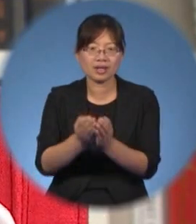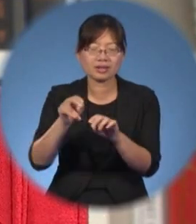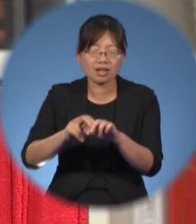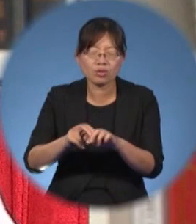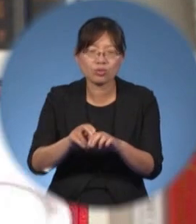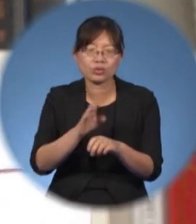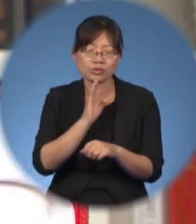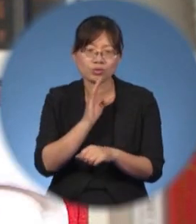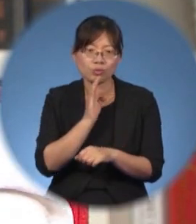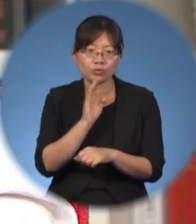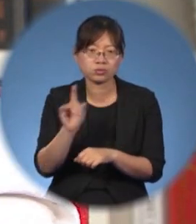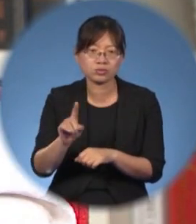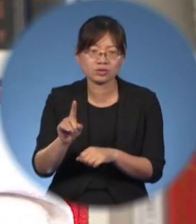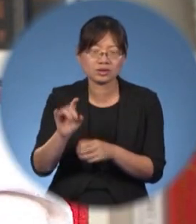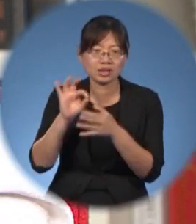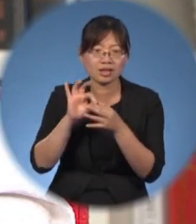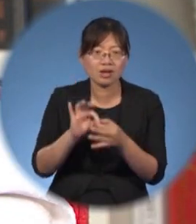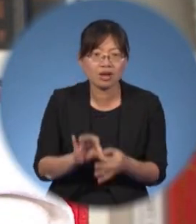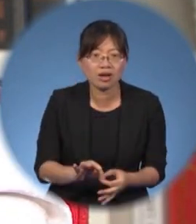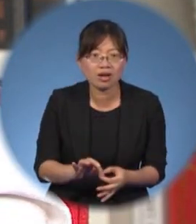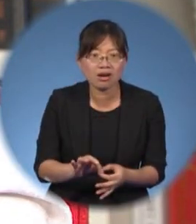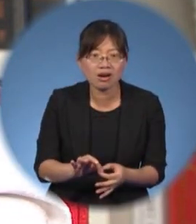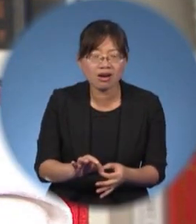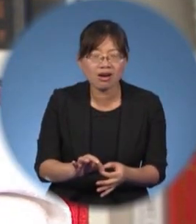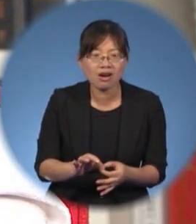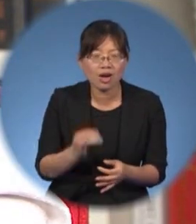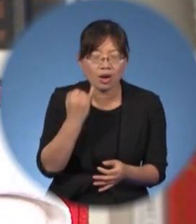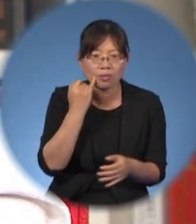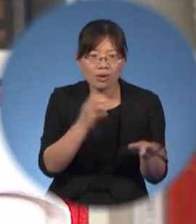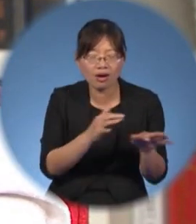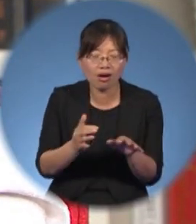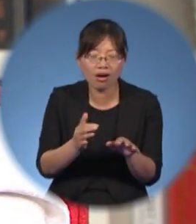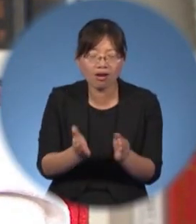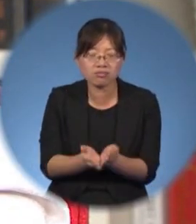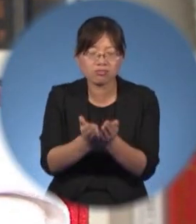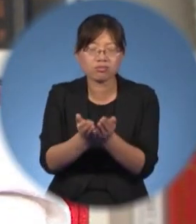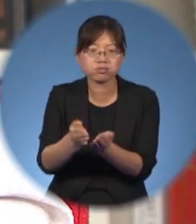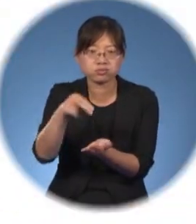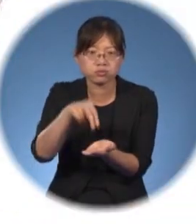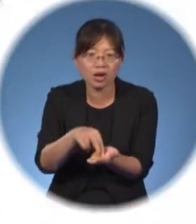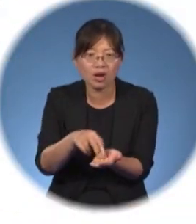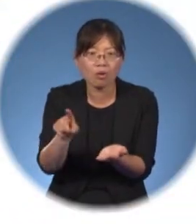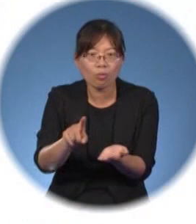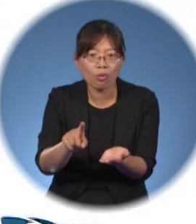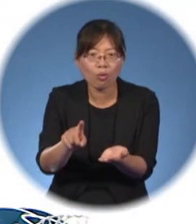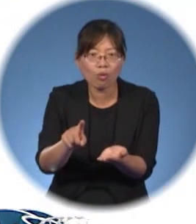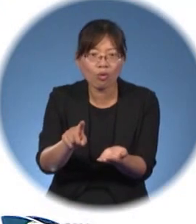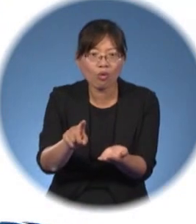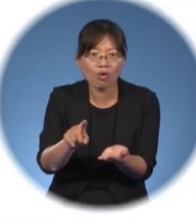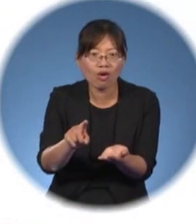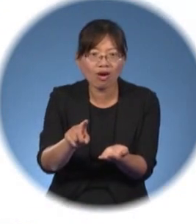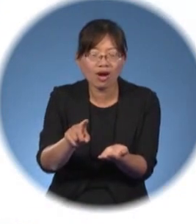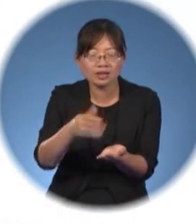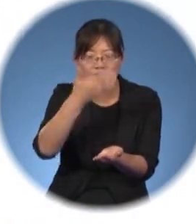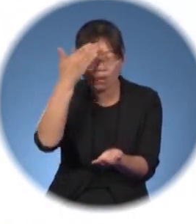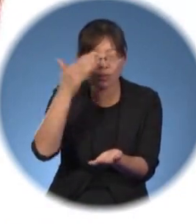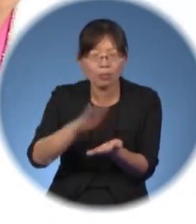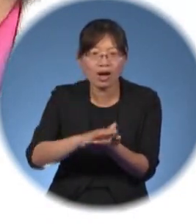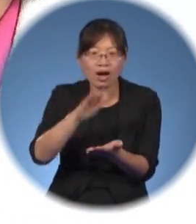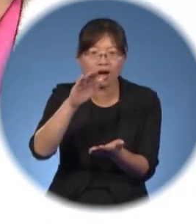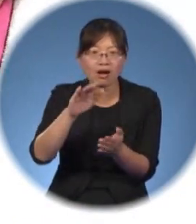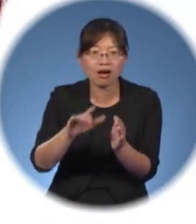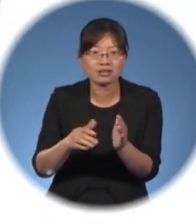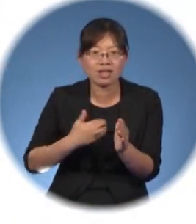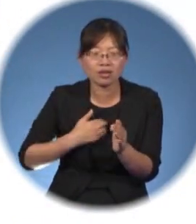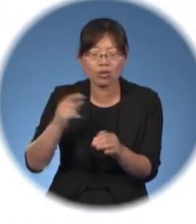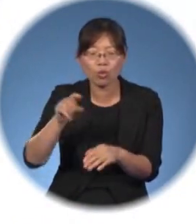참 끝없는 호호바다에 떴는데 뭐 그때 뭐 참 펄펄 끓을 때니까 이게 내가